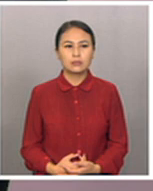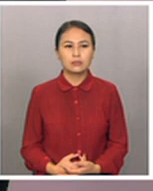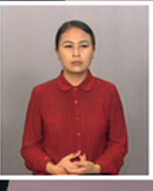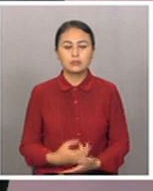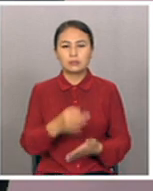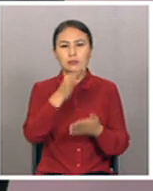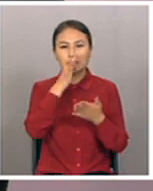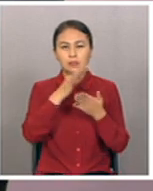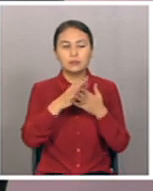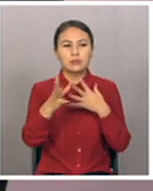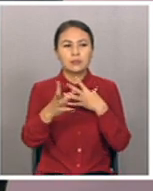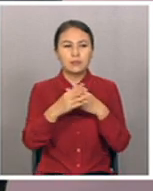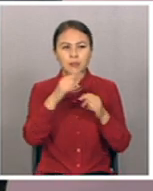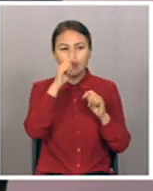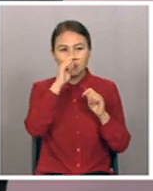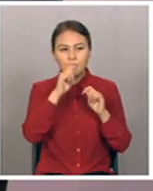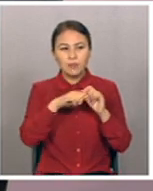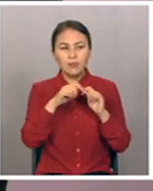Жауабымызды бірге тексерейік.